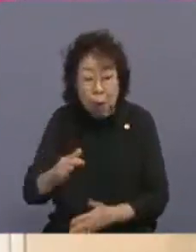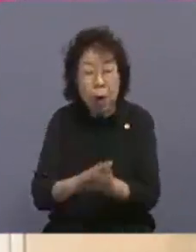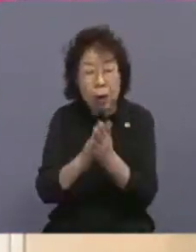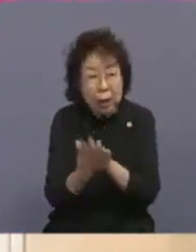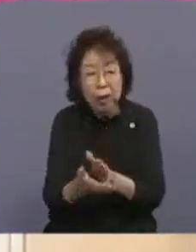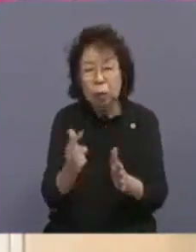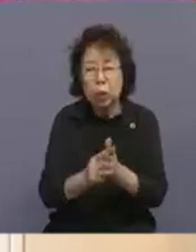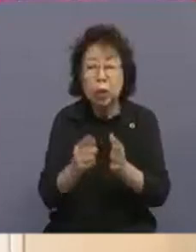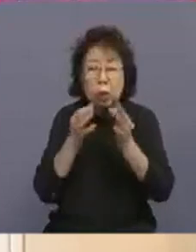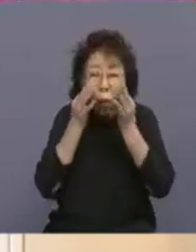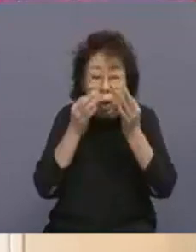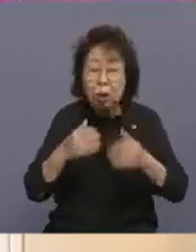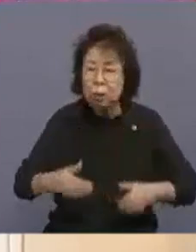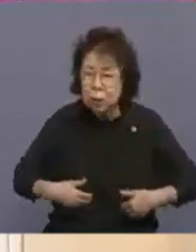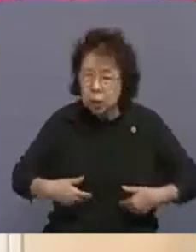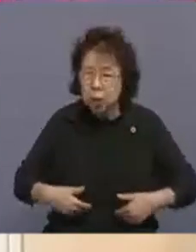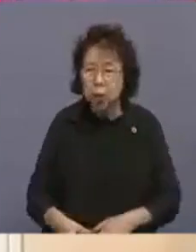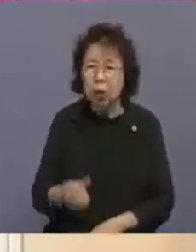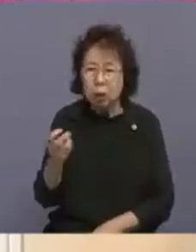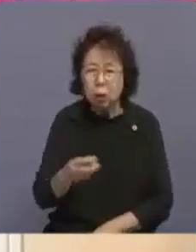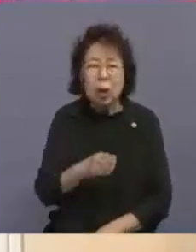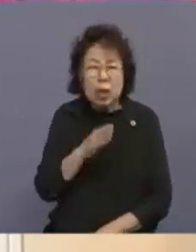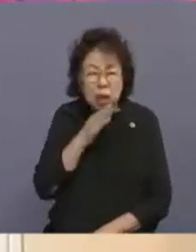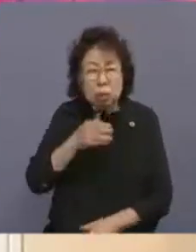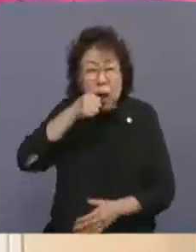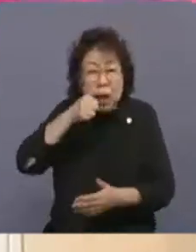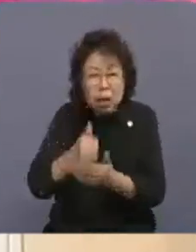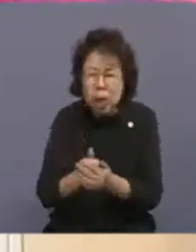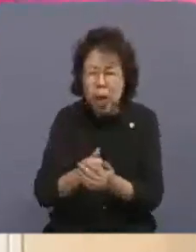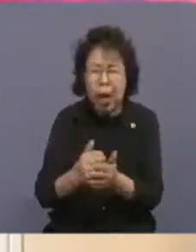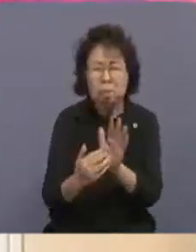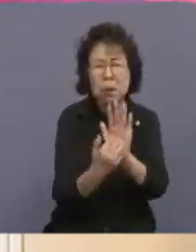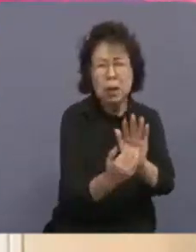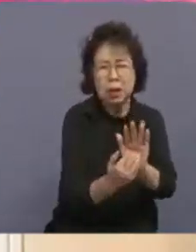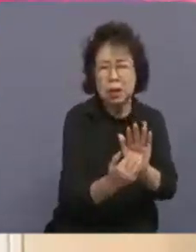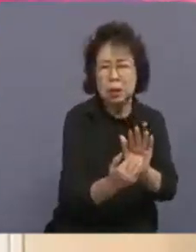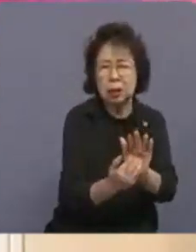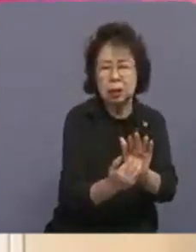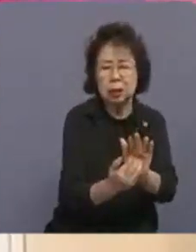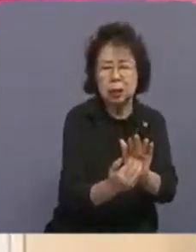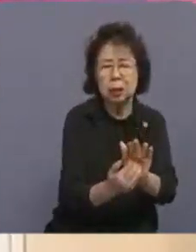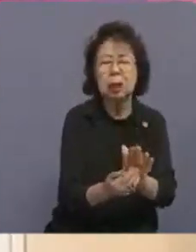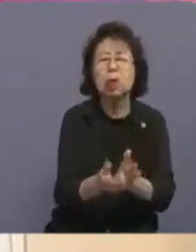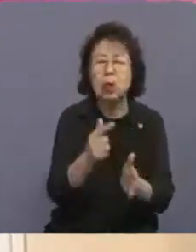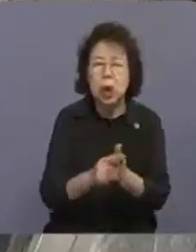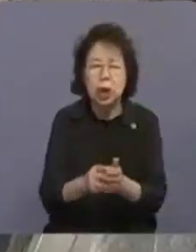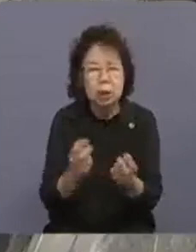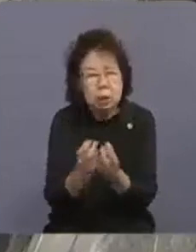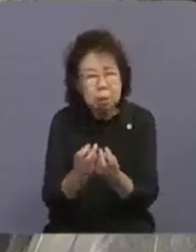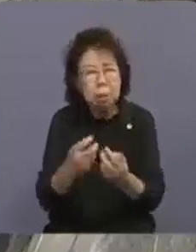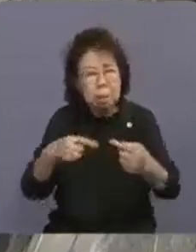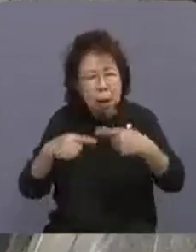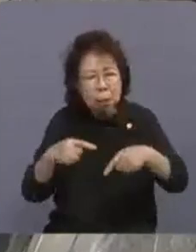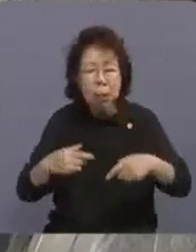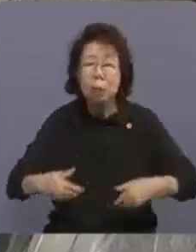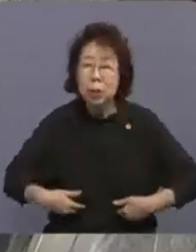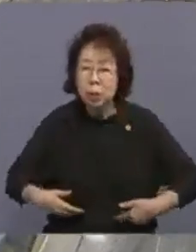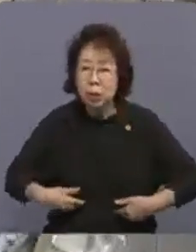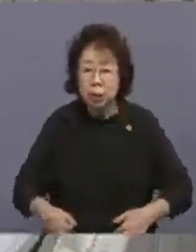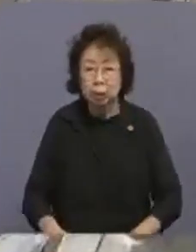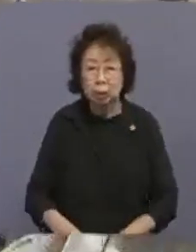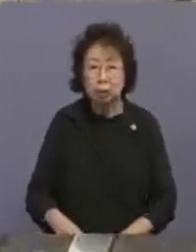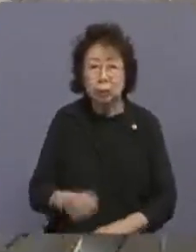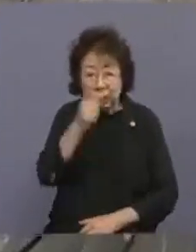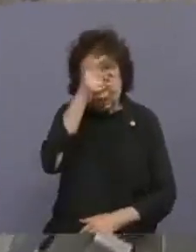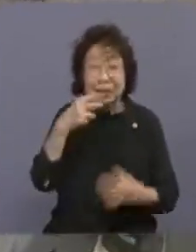써야 되고 또 지표 개선과 더불어서 실질적인 범죄 안전을 확보할 수 있는 그런 방안에도 경찰청이